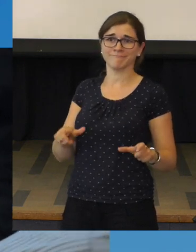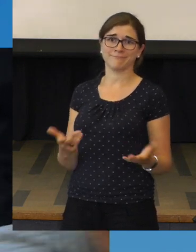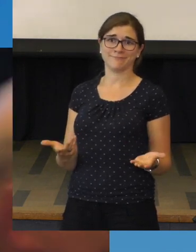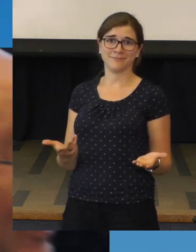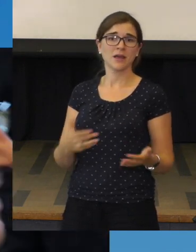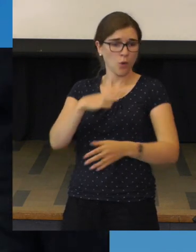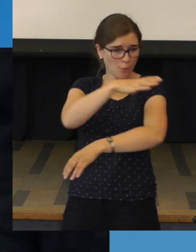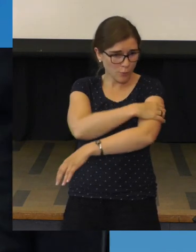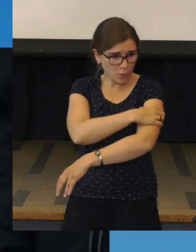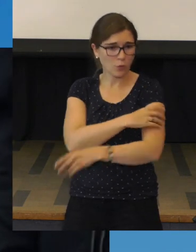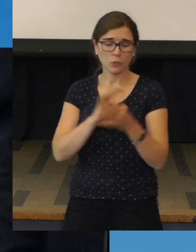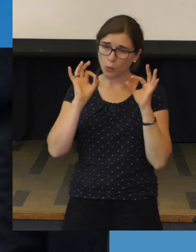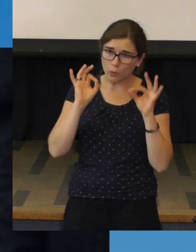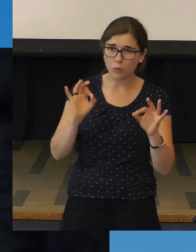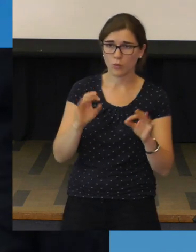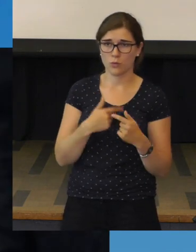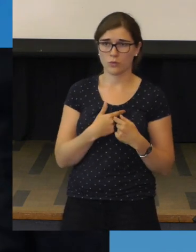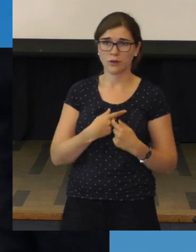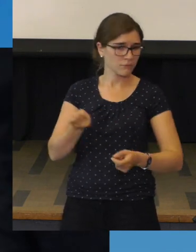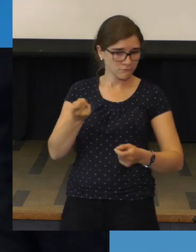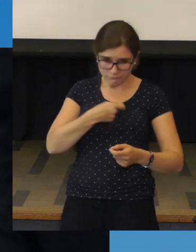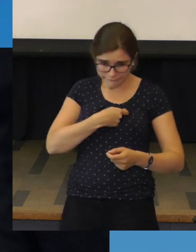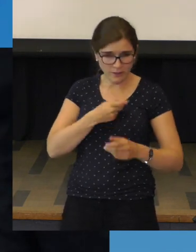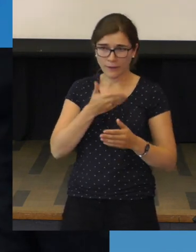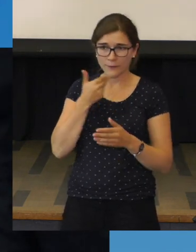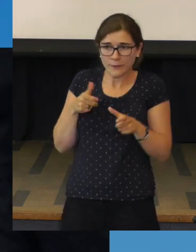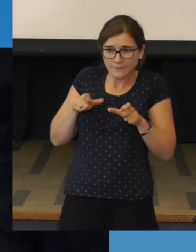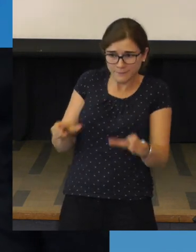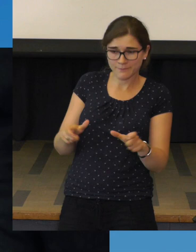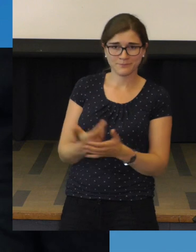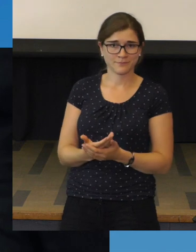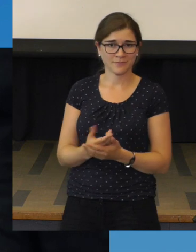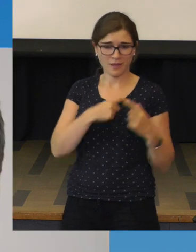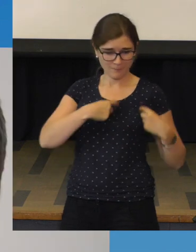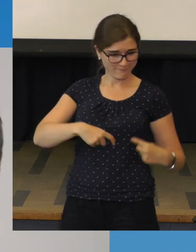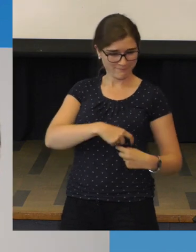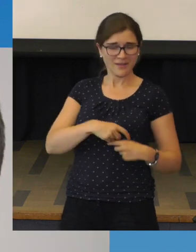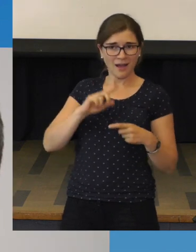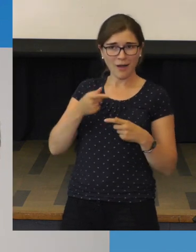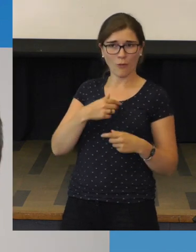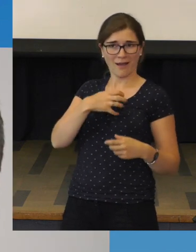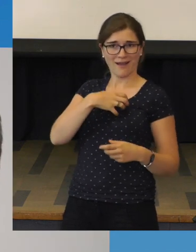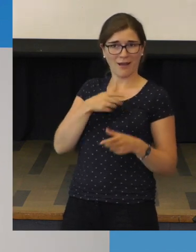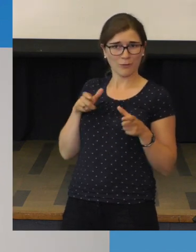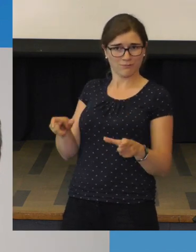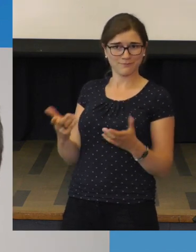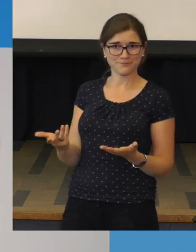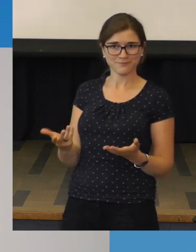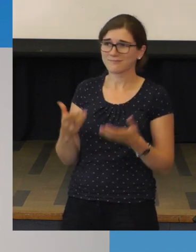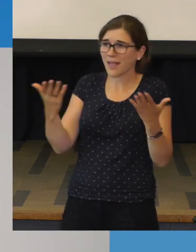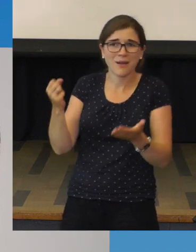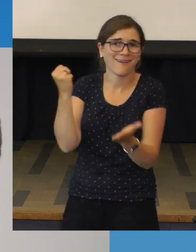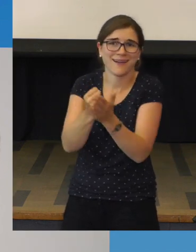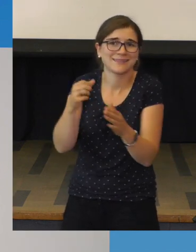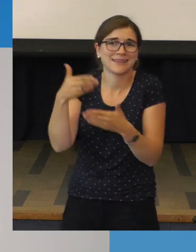behalten, dass Sie keinen Herzinfarkt bekommen, keine koronare Herzerkrankung bekommen. Aber auch dann gibt es keine Garantie dafür, weil je älter Menschen werden,